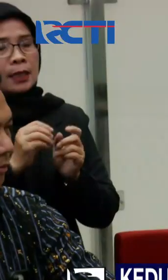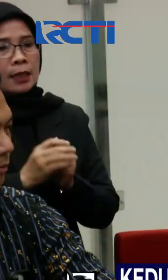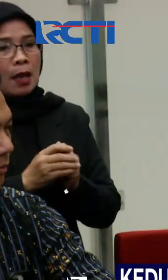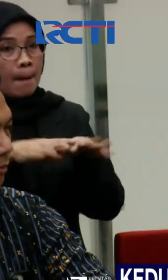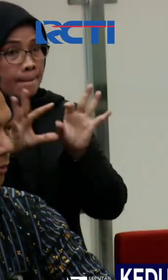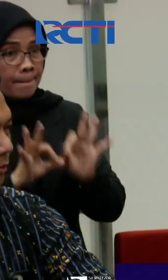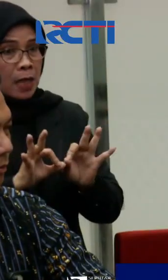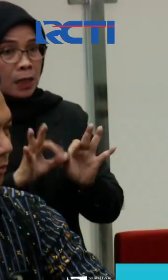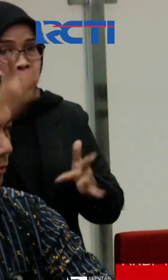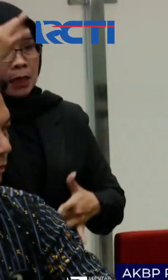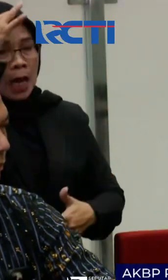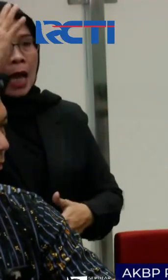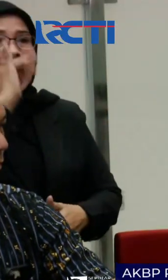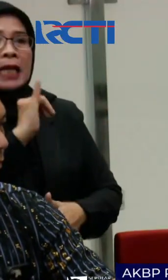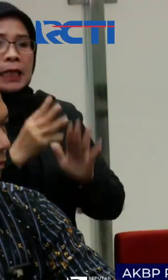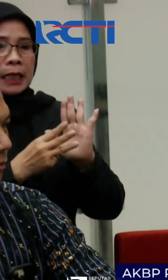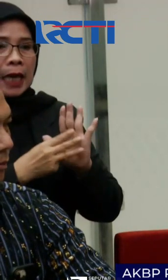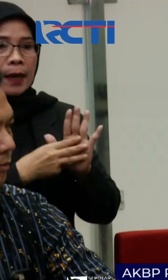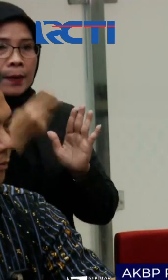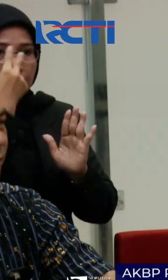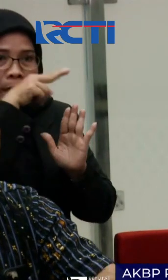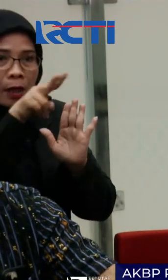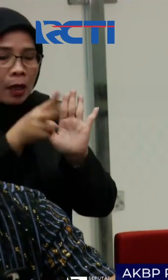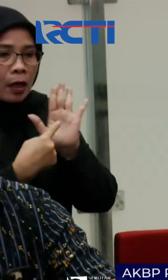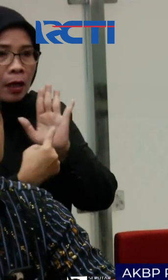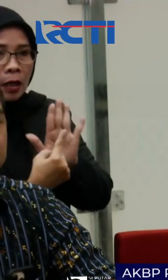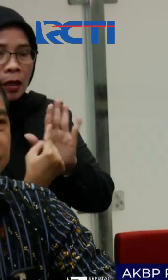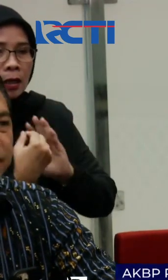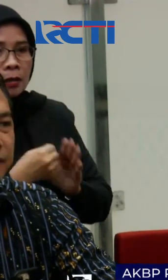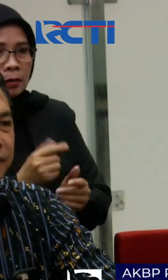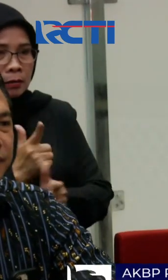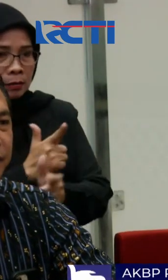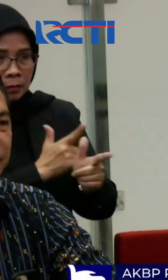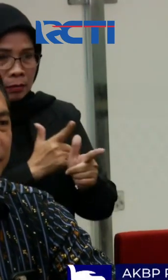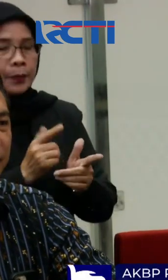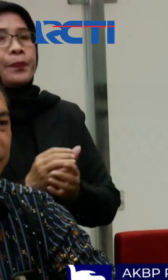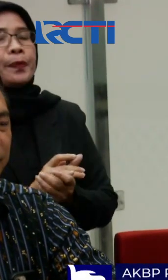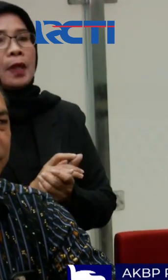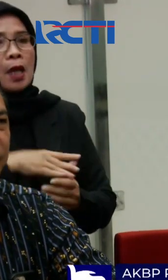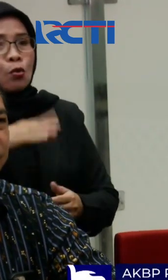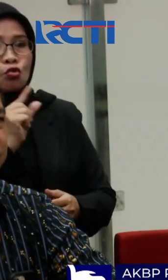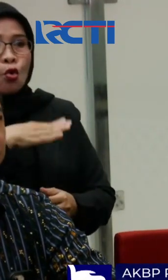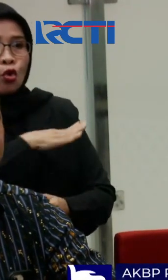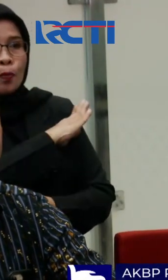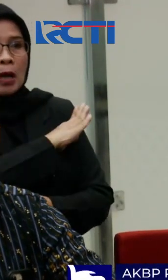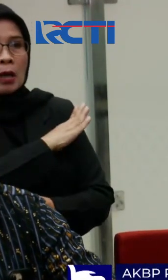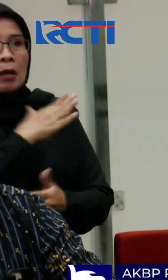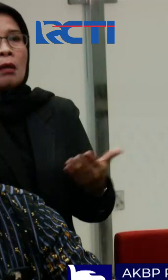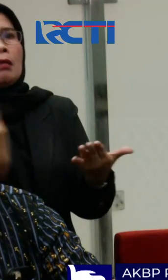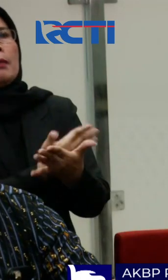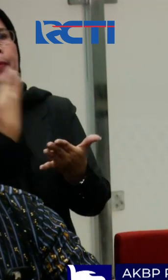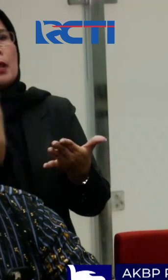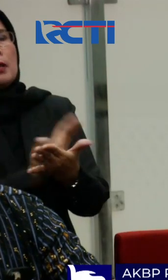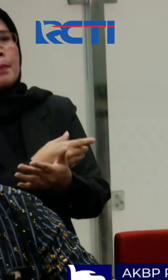Saat tersangka IM menunjukkan senjata api tersebut kepada korban, tiba-tiba senjata